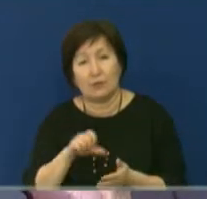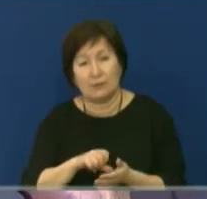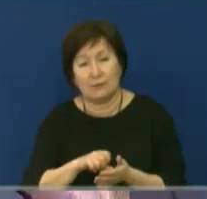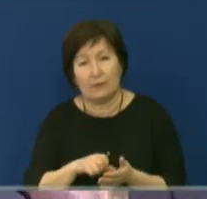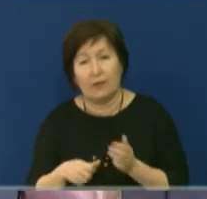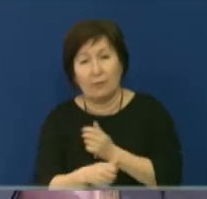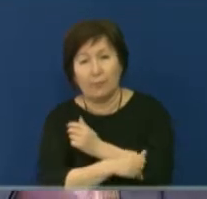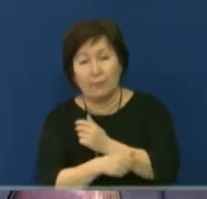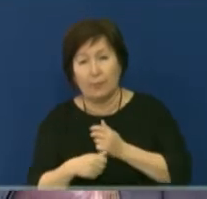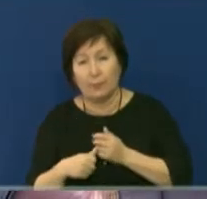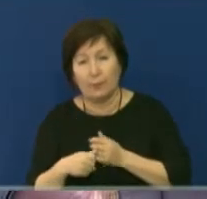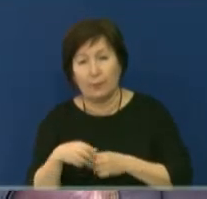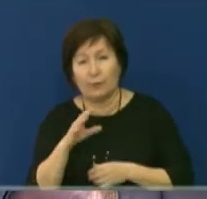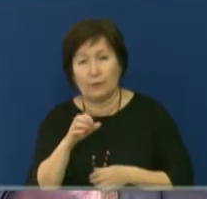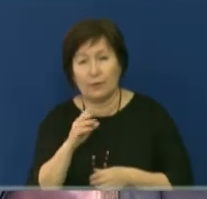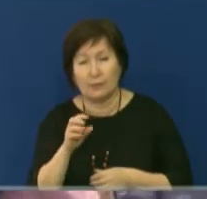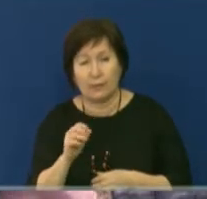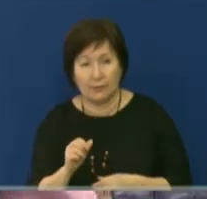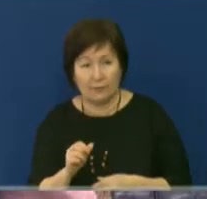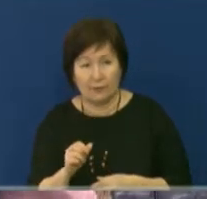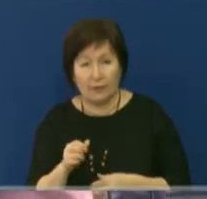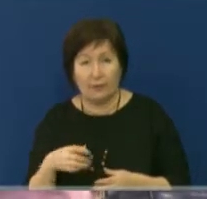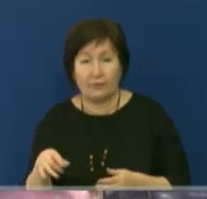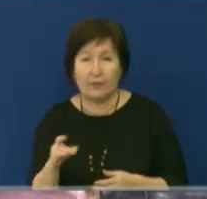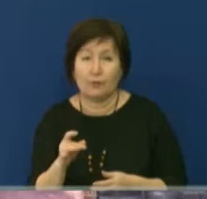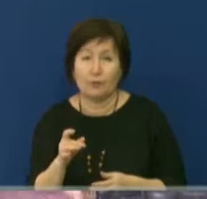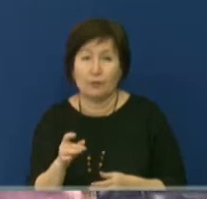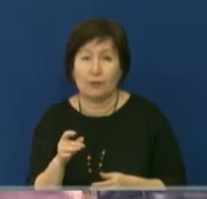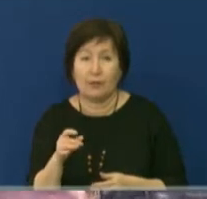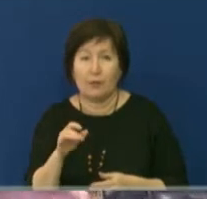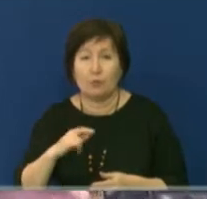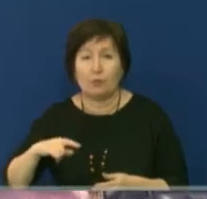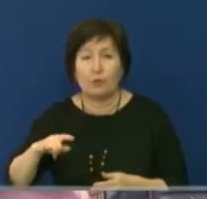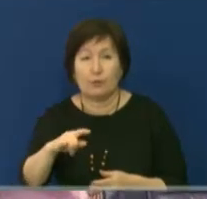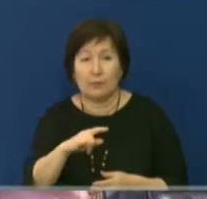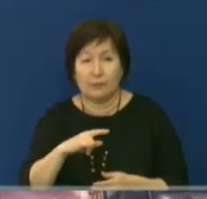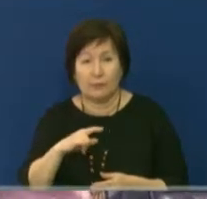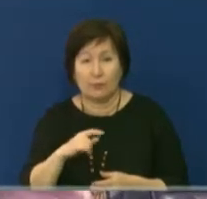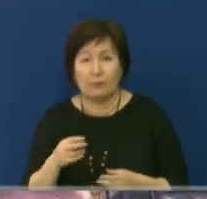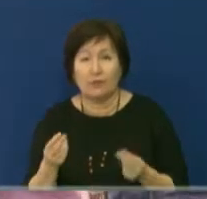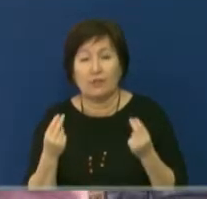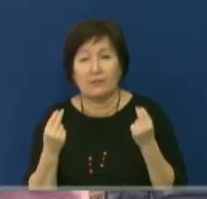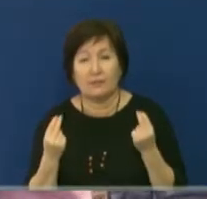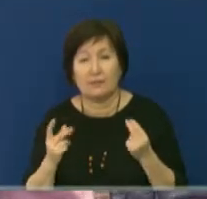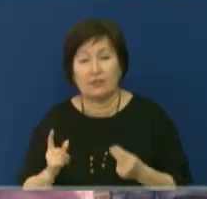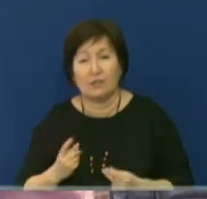Сатпаева в районе микрорайона Ушахтар, это частный сектор, новые